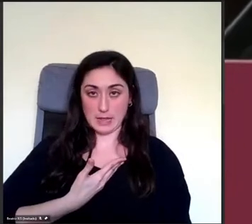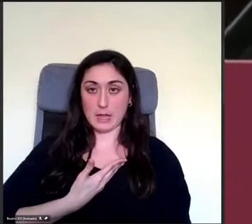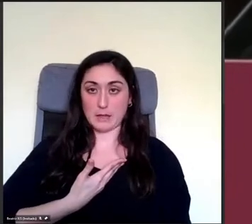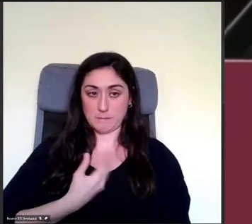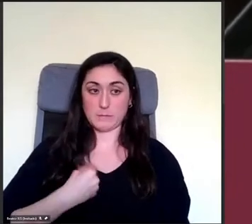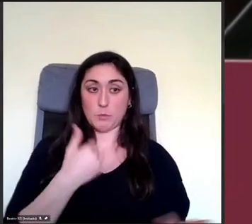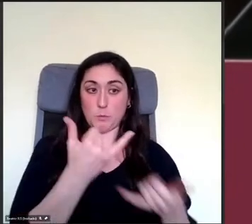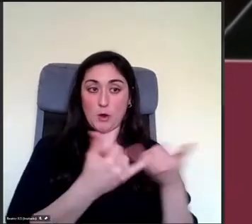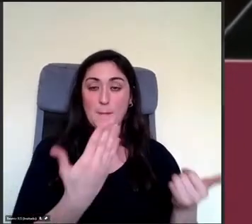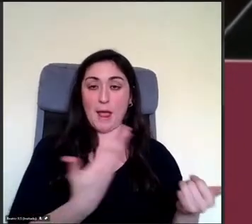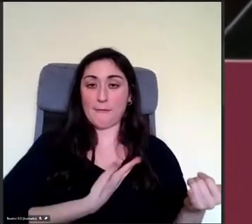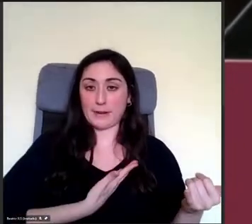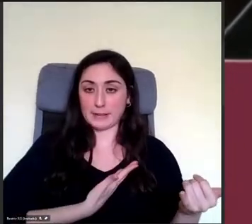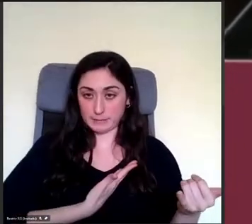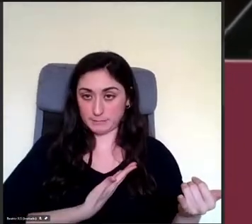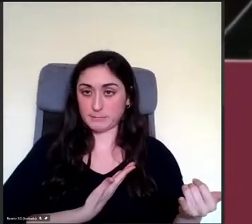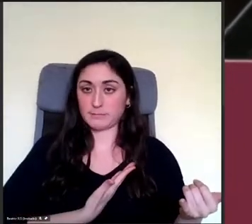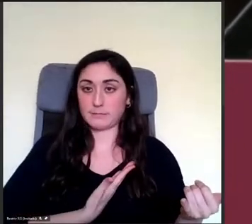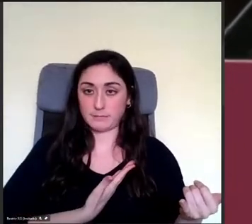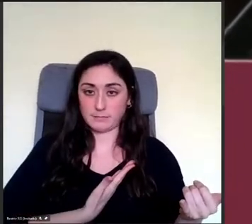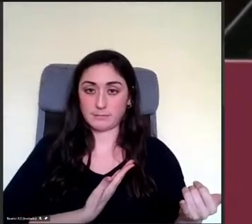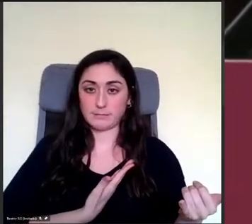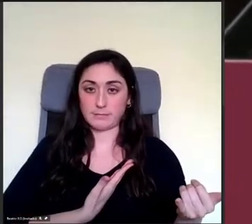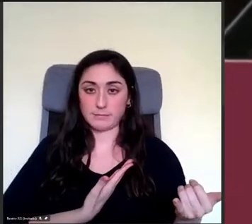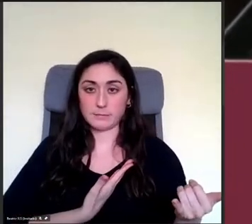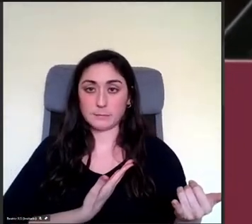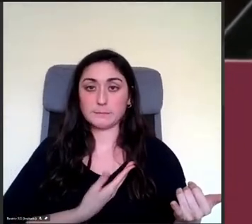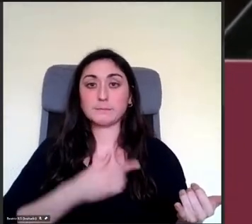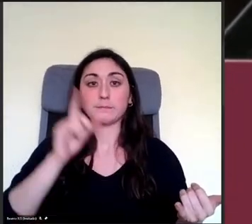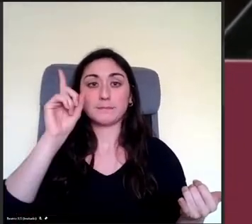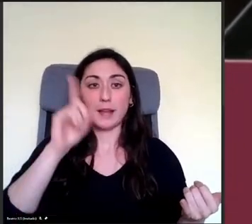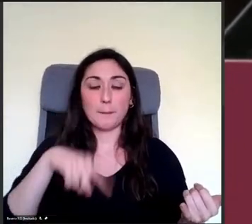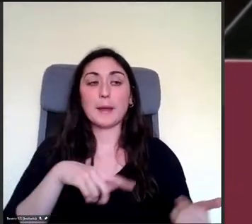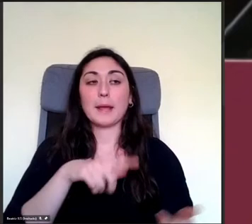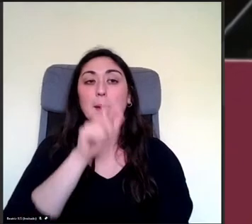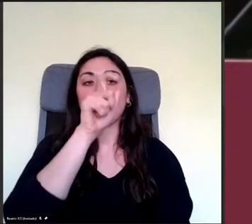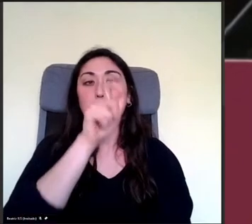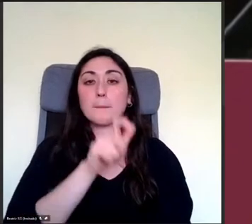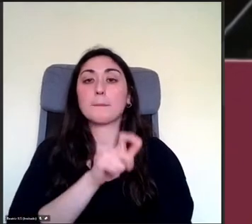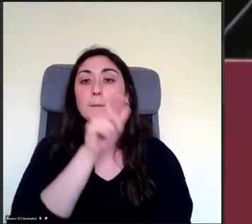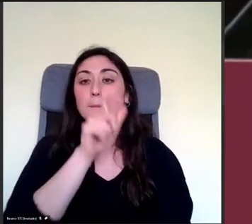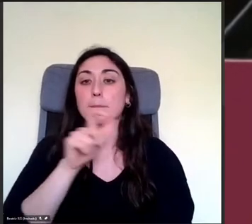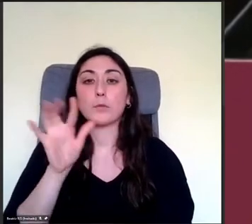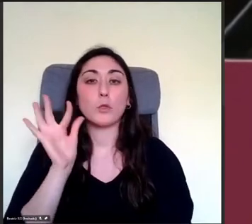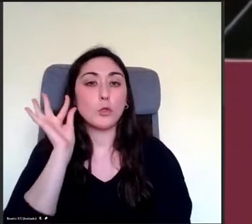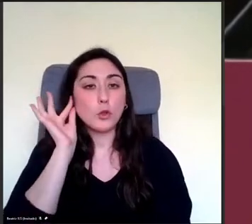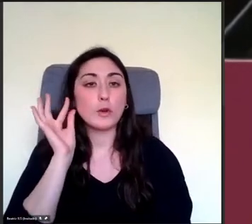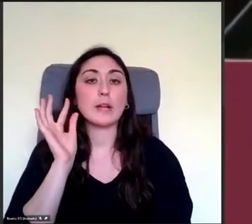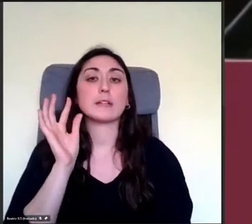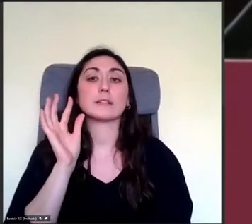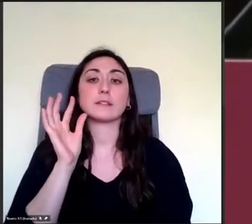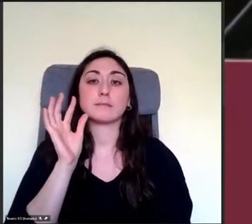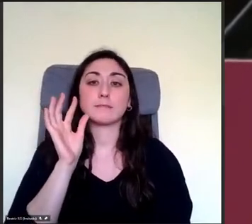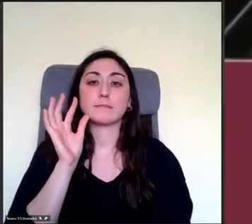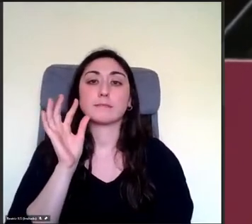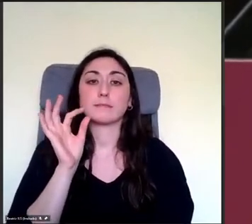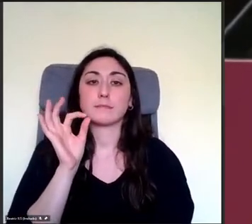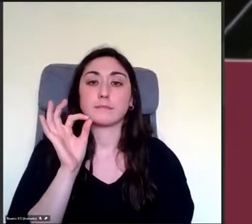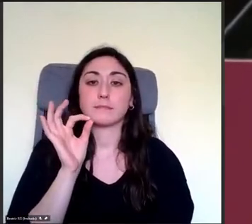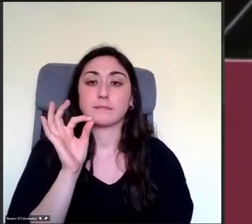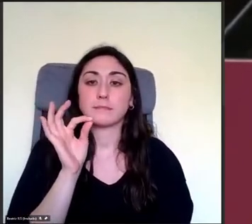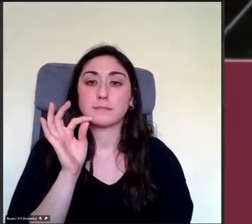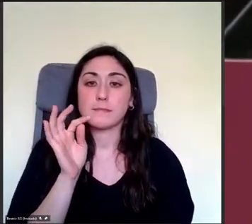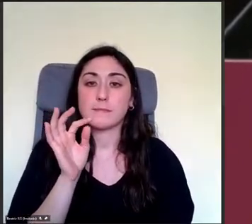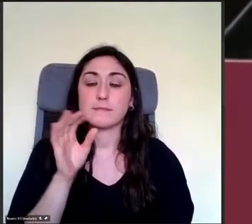problemàtiques. També vam tenir l'aportació de les dones de la Lliga Reumatològica